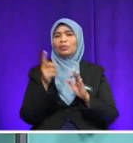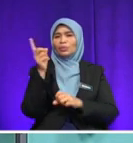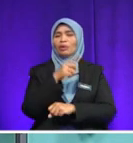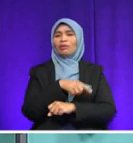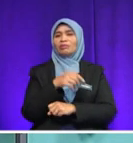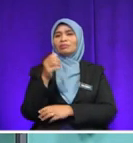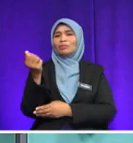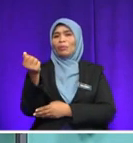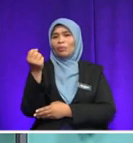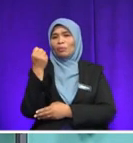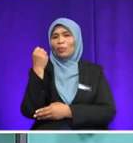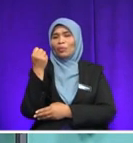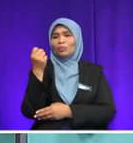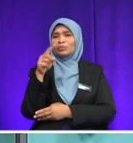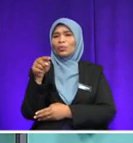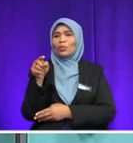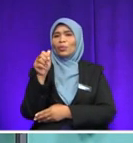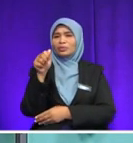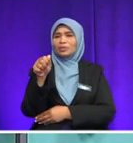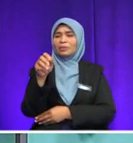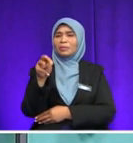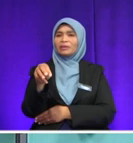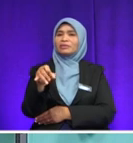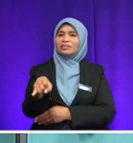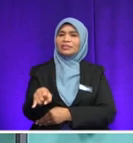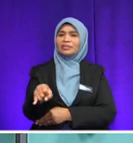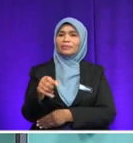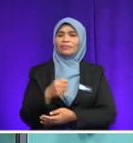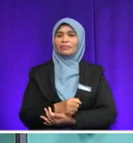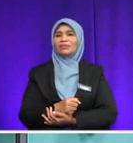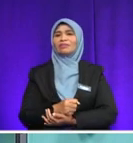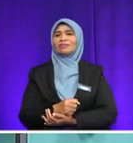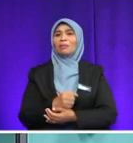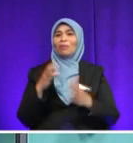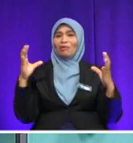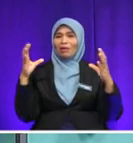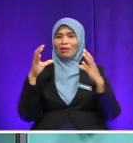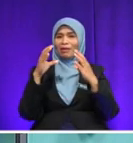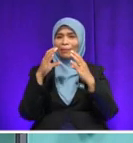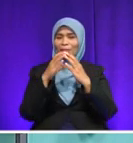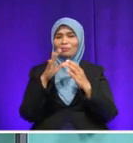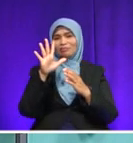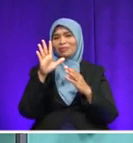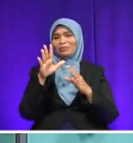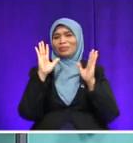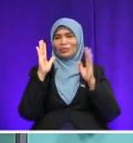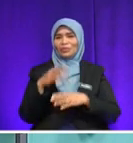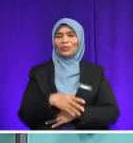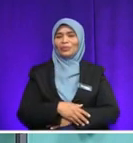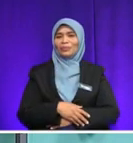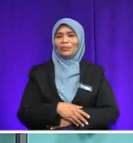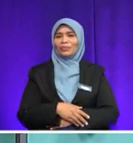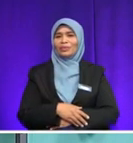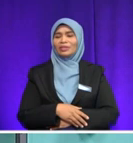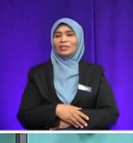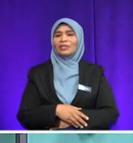asam maghrib Isyana gabung sekali Ustaz Bolehkah ini senang sekaligus Beli satu